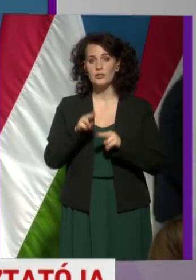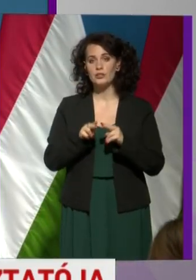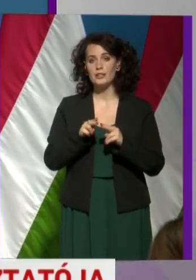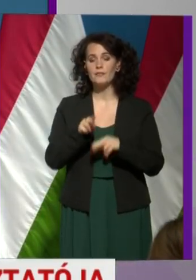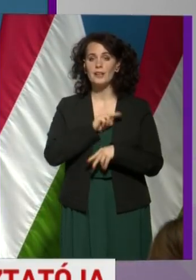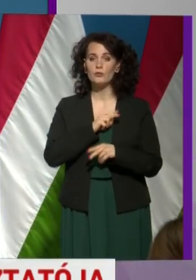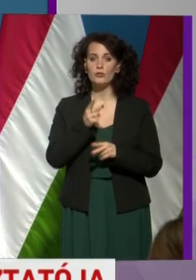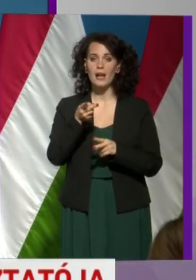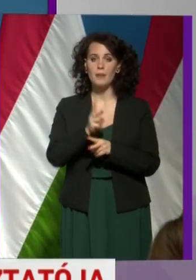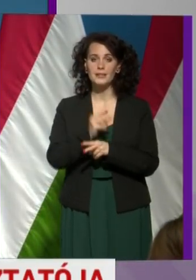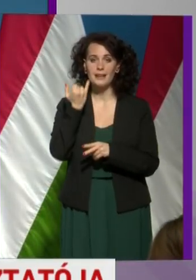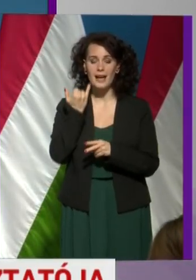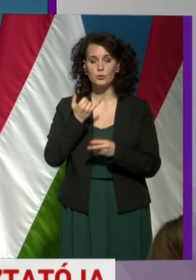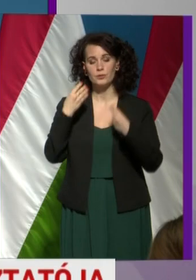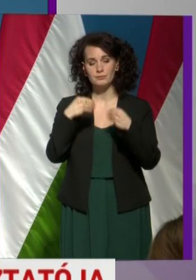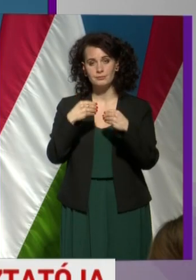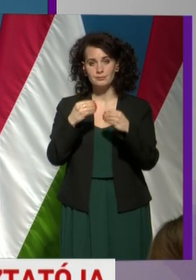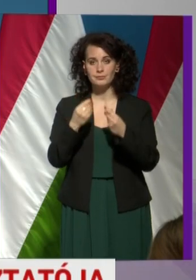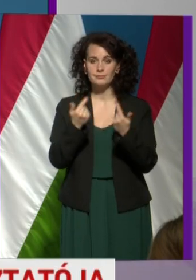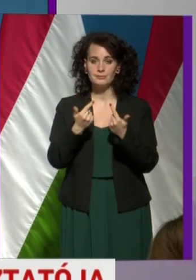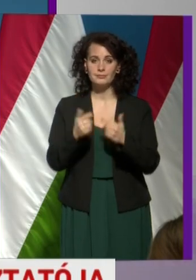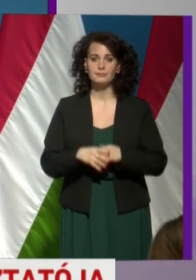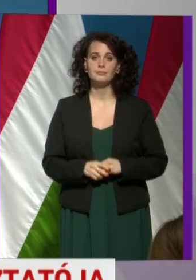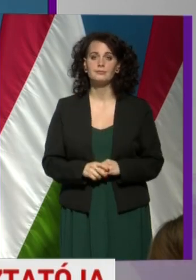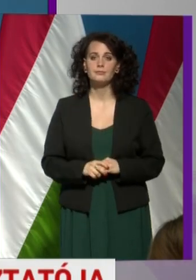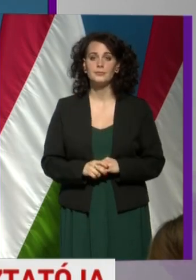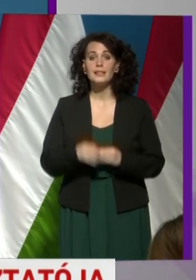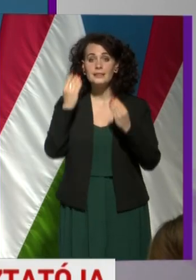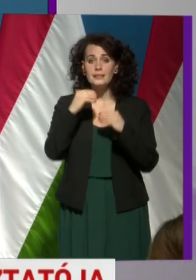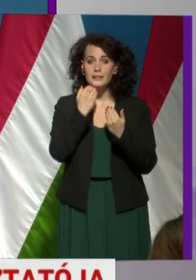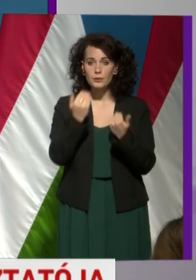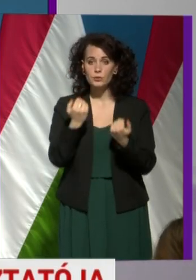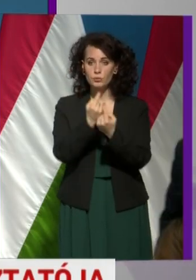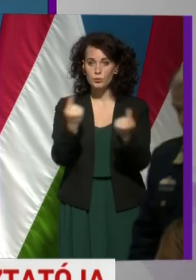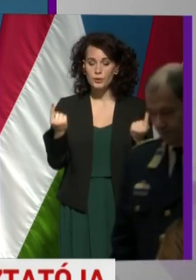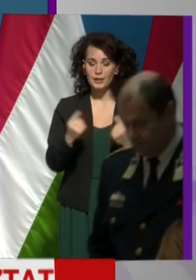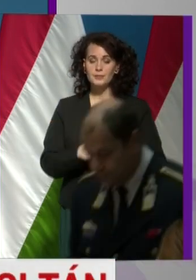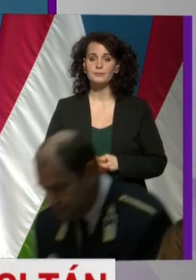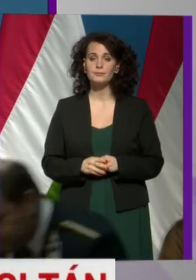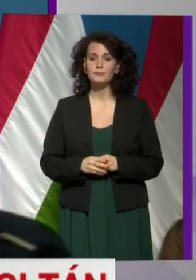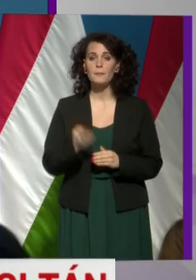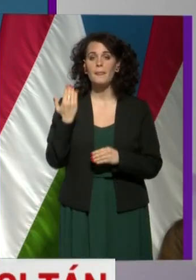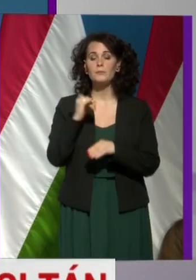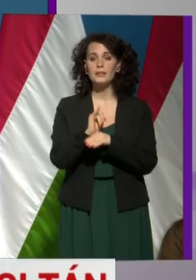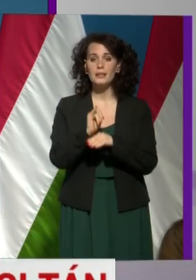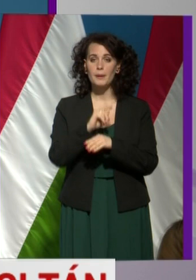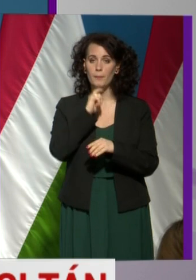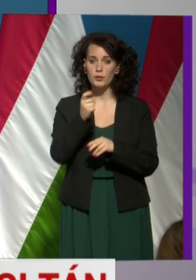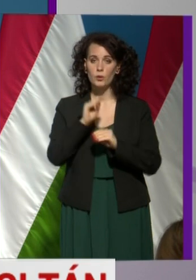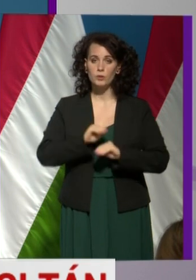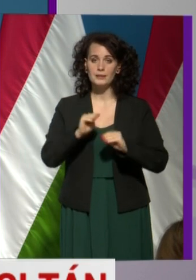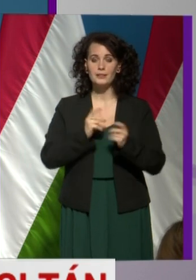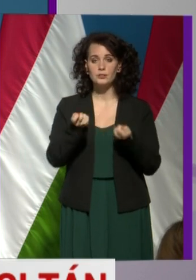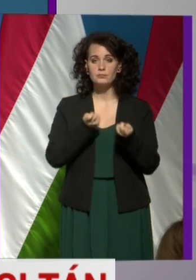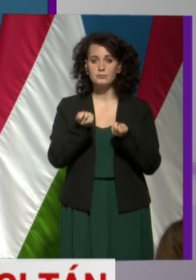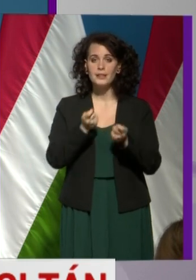államtitkár urat, tartsa meg tájékoztatóját. Tisztelettel köszöntöm Önöket én is. Az elmúlt hetekben a magyar oktatás